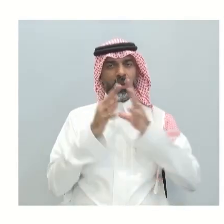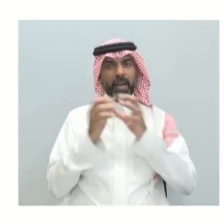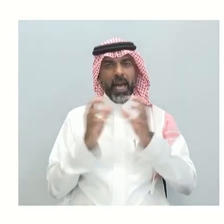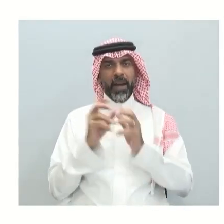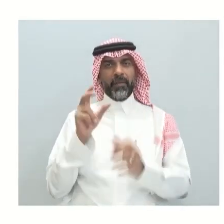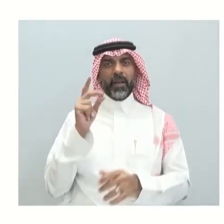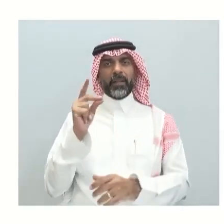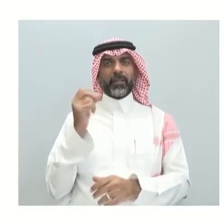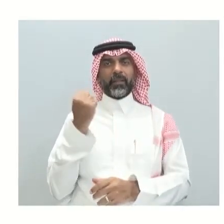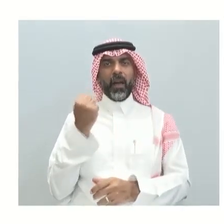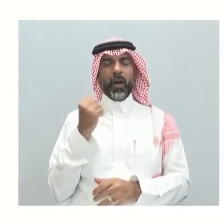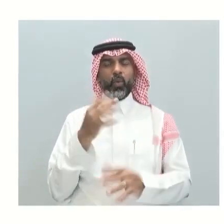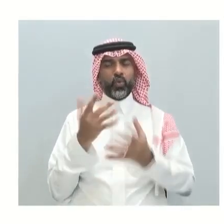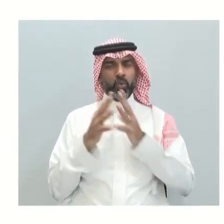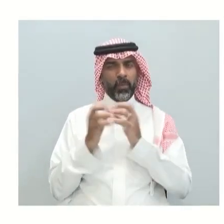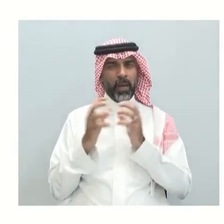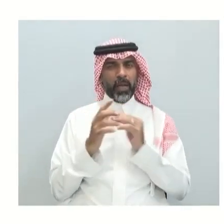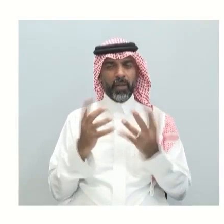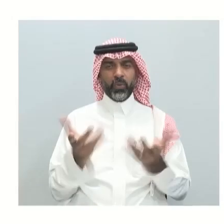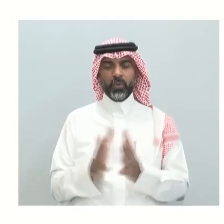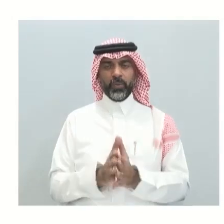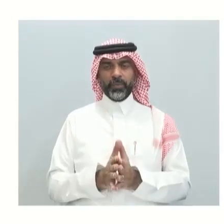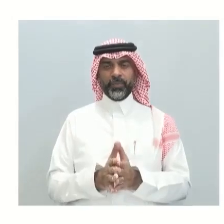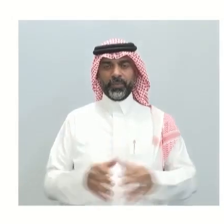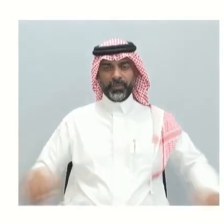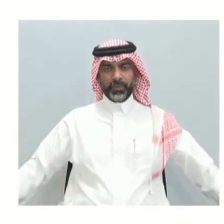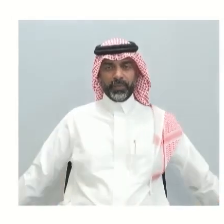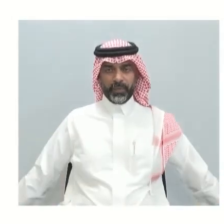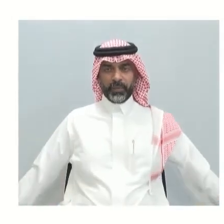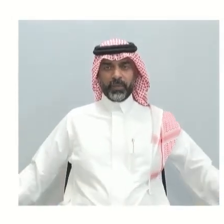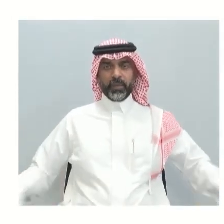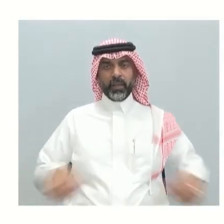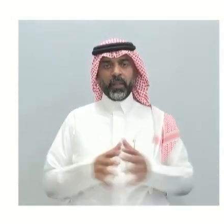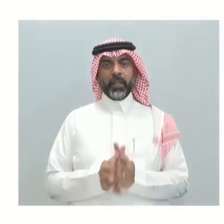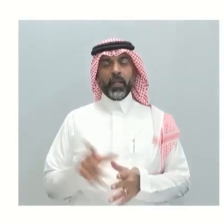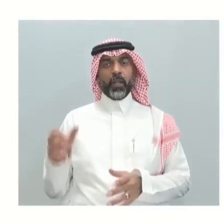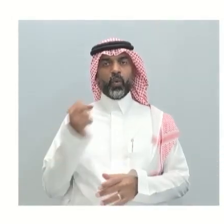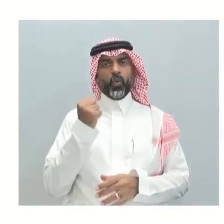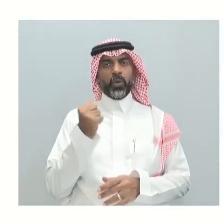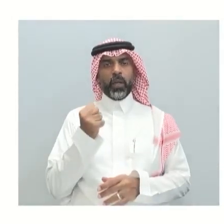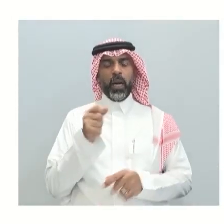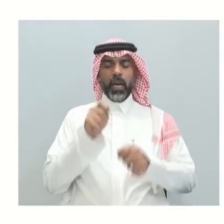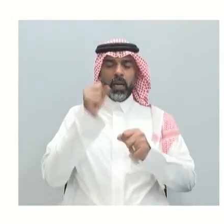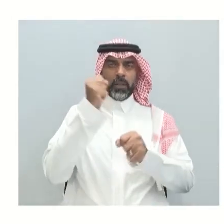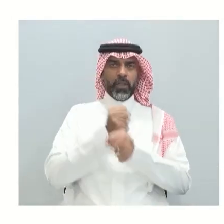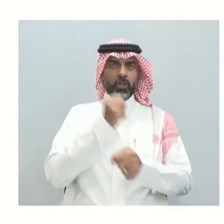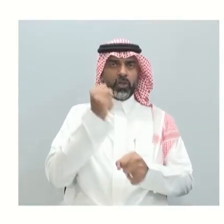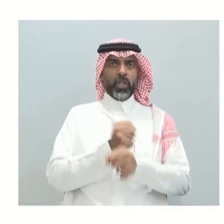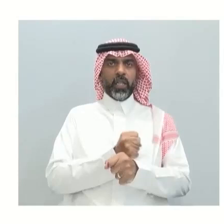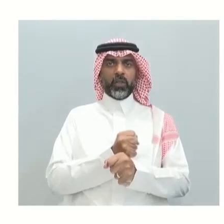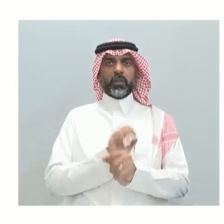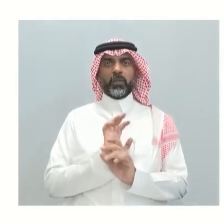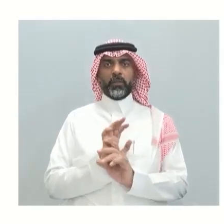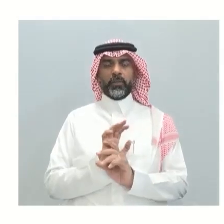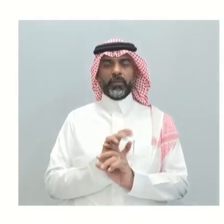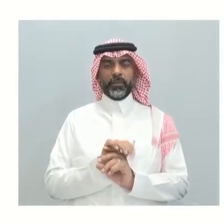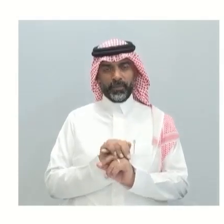ما هي الطاقه ماذا نقصد بالطاقه ماذا نعني بالطاقه كيف نعرف الطاقه الطاقه هي القدره على انجاز الشغل الطاقه هي